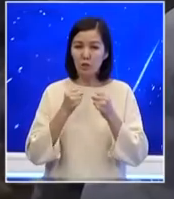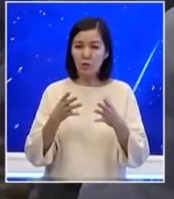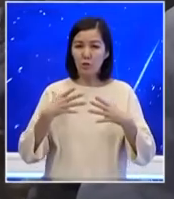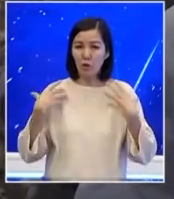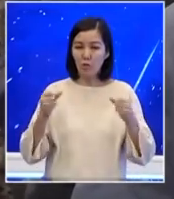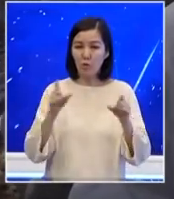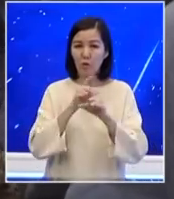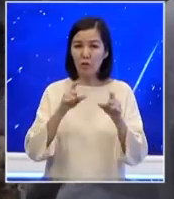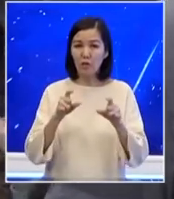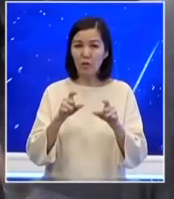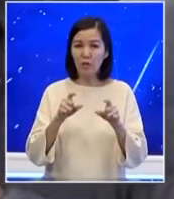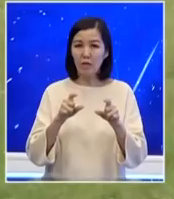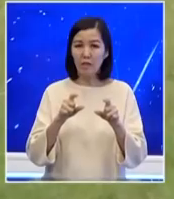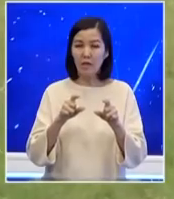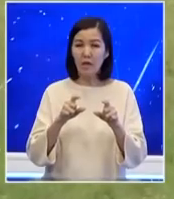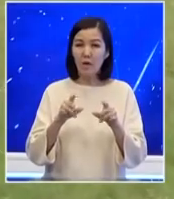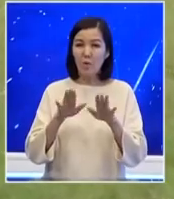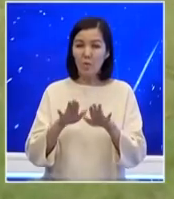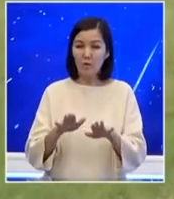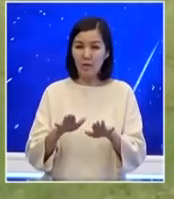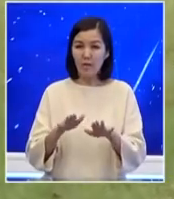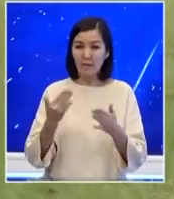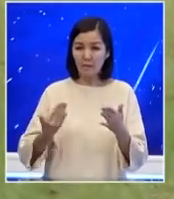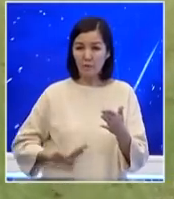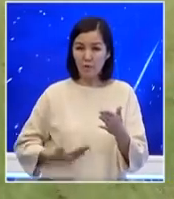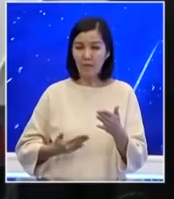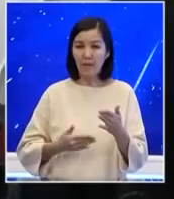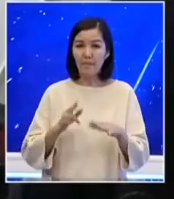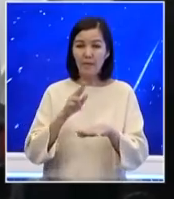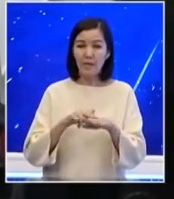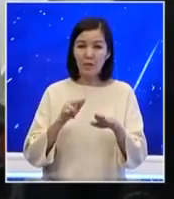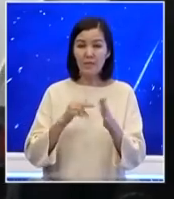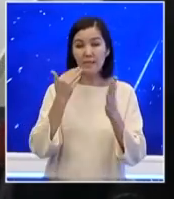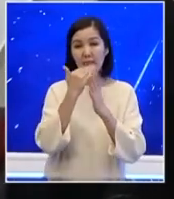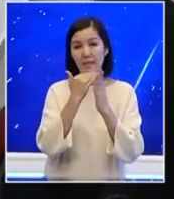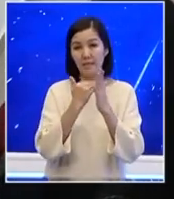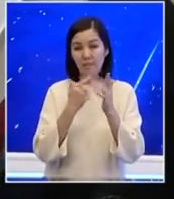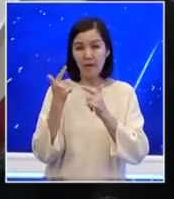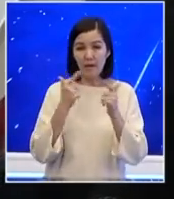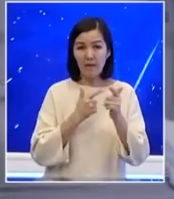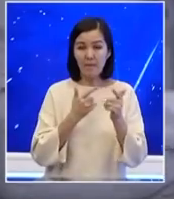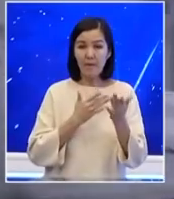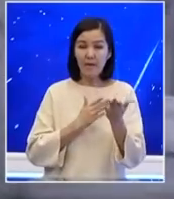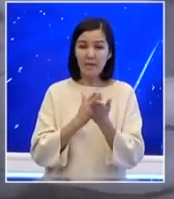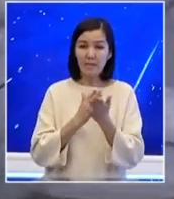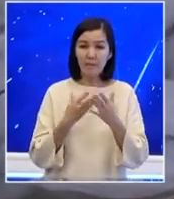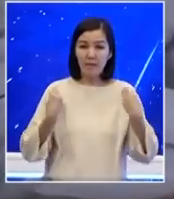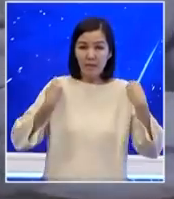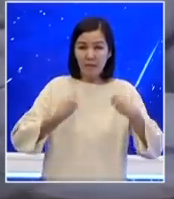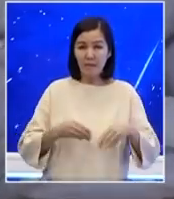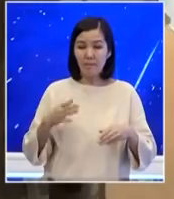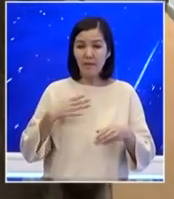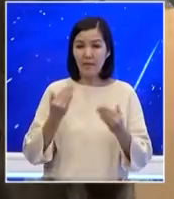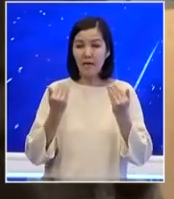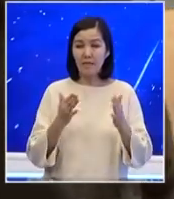сауықтыру кешеніне оқшау орналасты. Ішкі істер бөлімі мамандарына тізімге алынып, қызметтік киімдерін киді. Енді